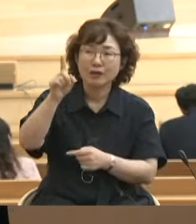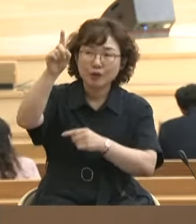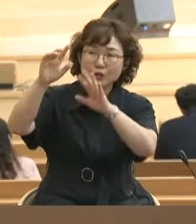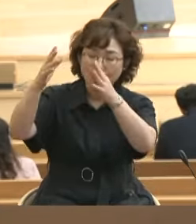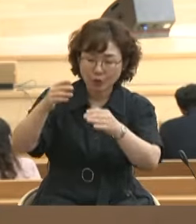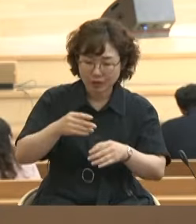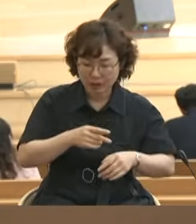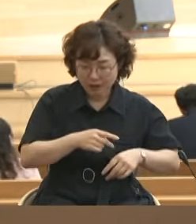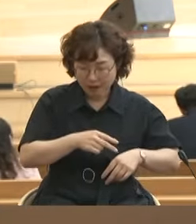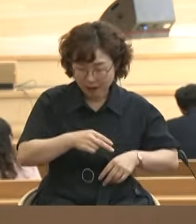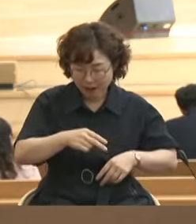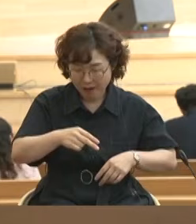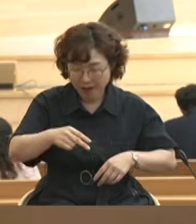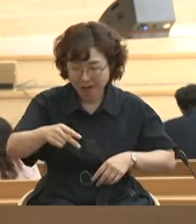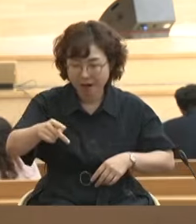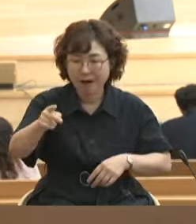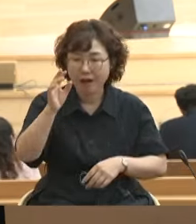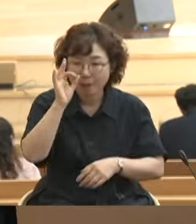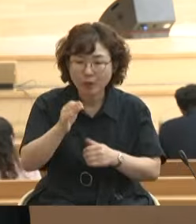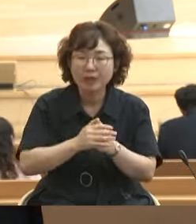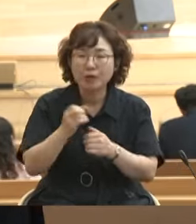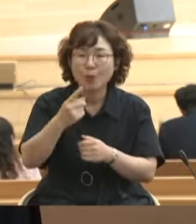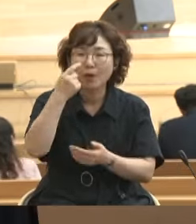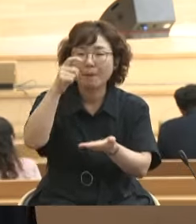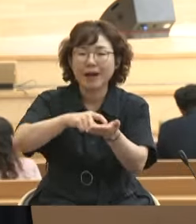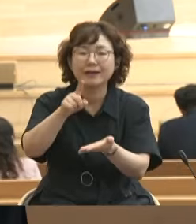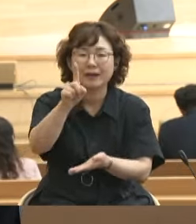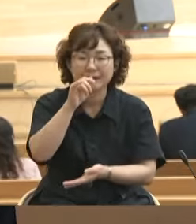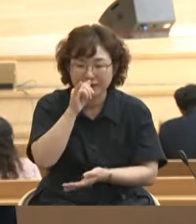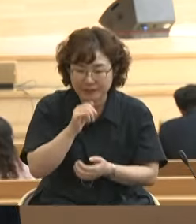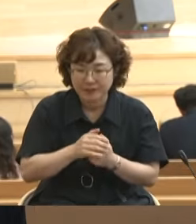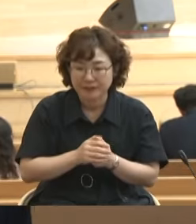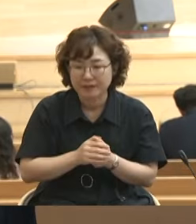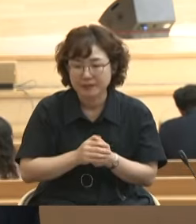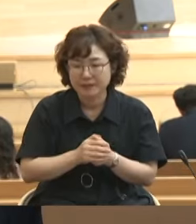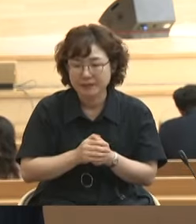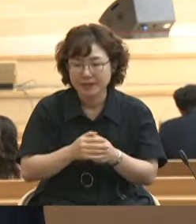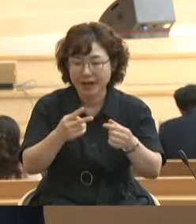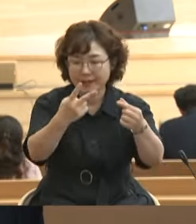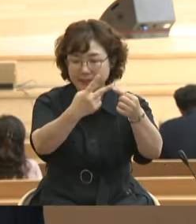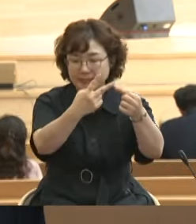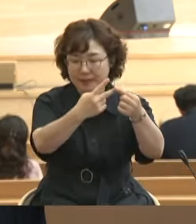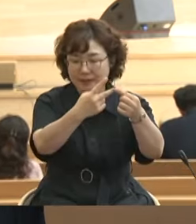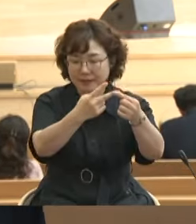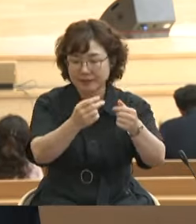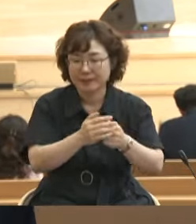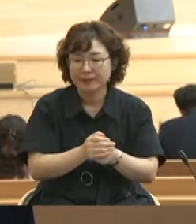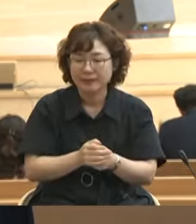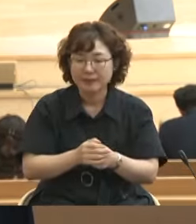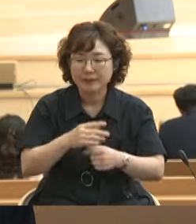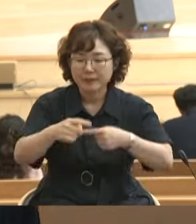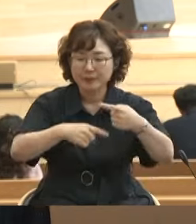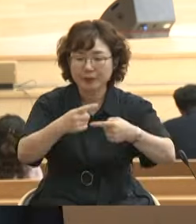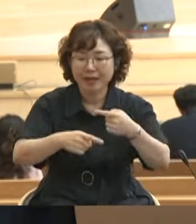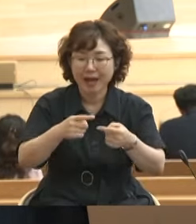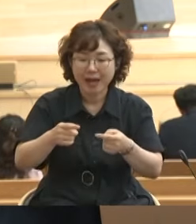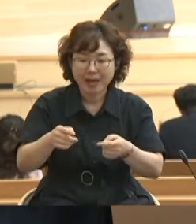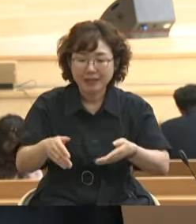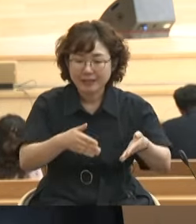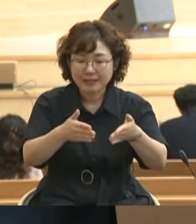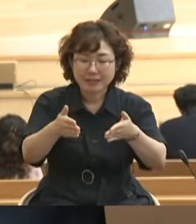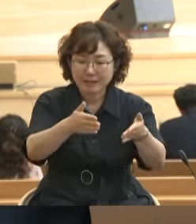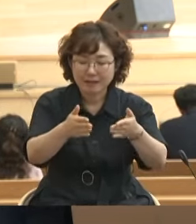쭉 따라갔더니 또 뭘 발견합니다. 또 읽어볼까요? 2절 또 읽도록 합니다. 시작.